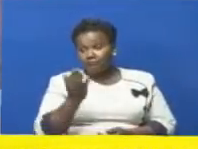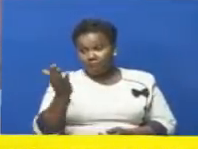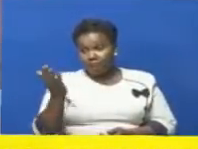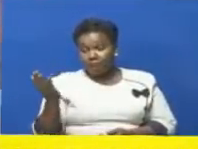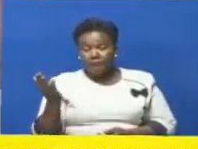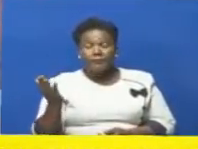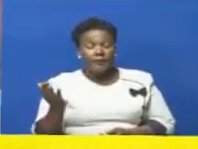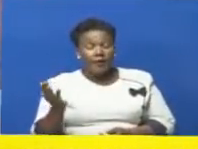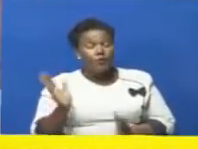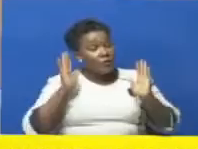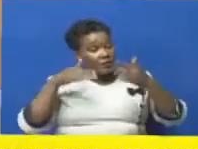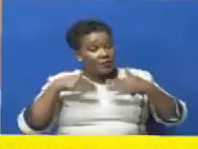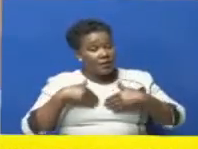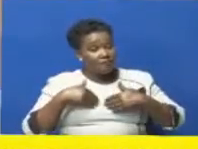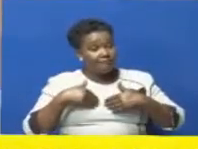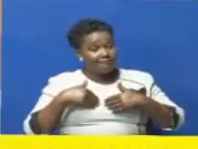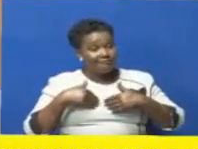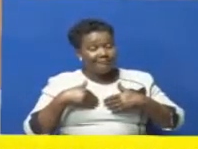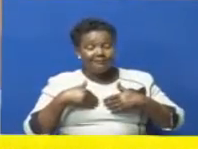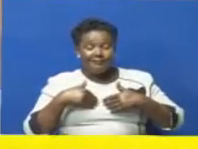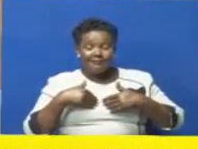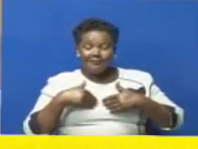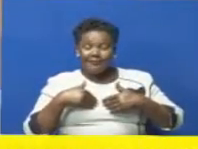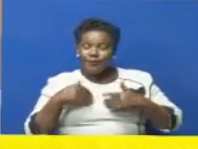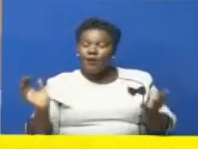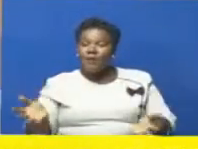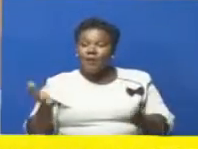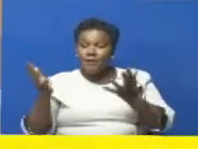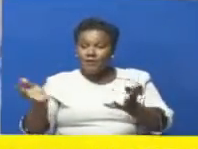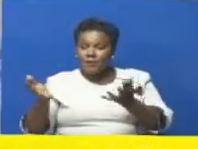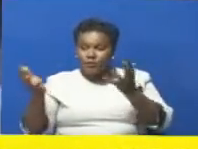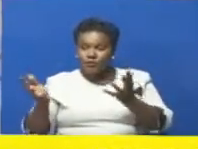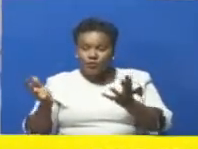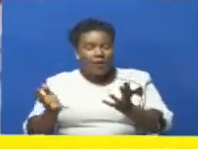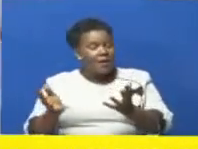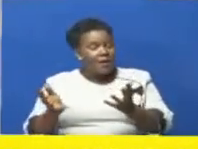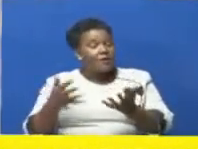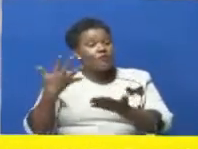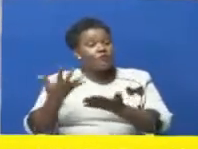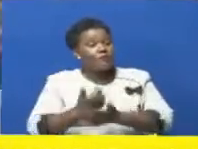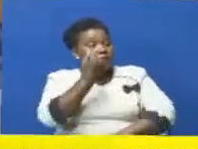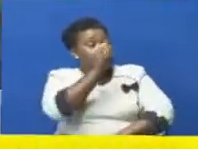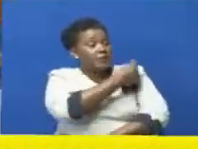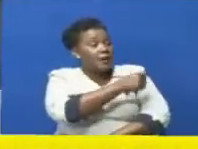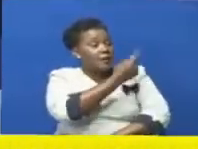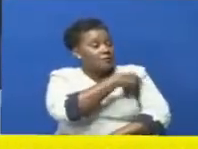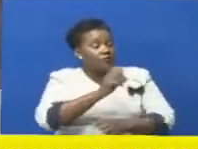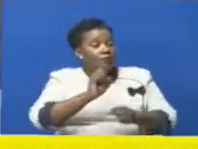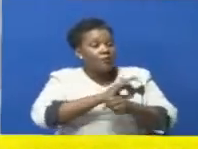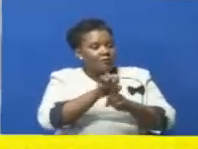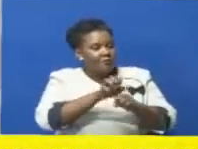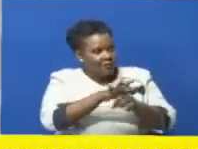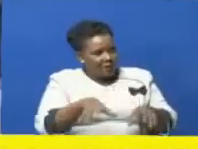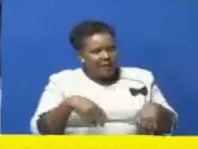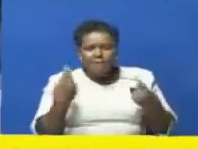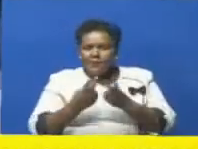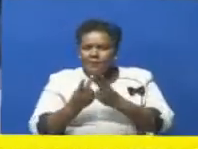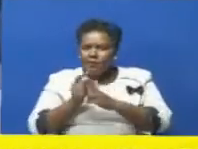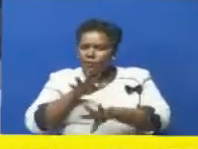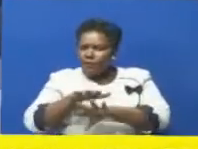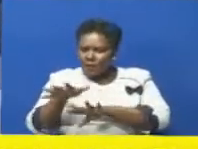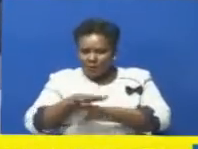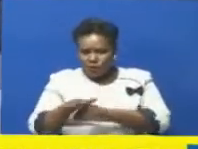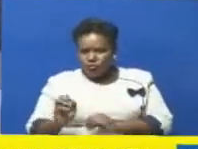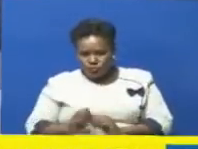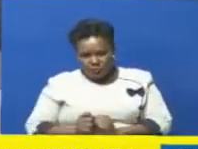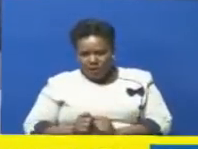wamehimizwa kujitokeza kwa hiari kuchanjwa chanjo ya uviko 19, huku wakielezwa hakuna ubaya katika dini ya